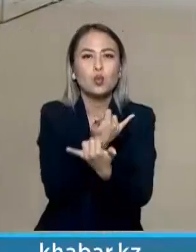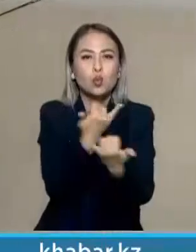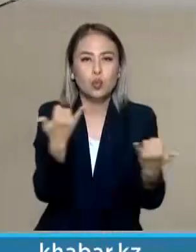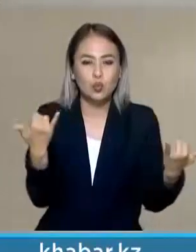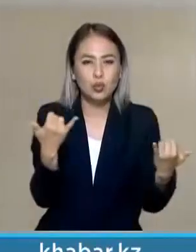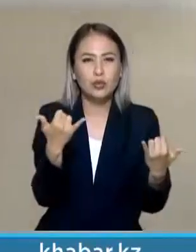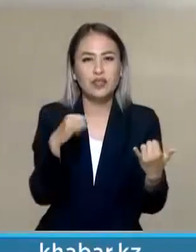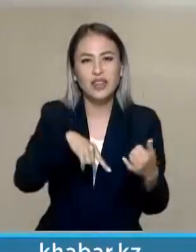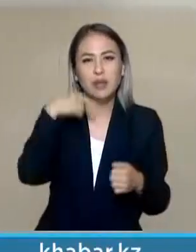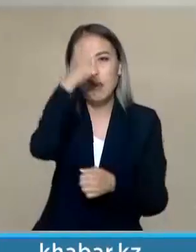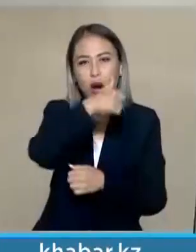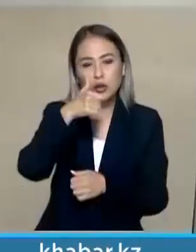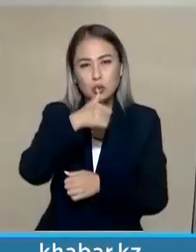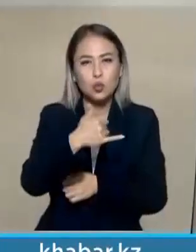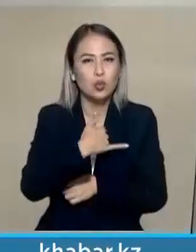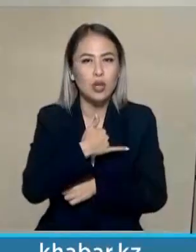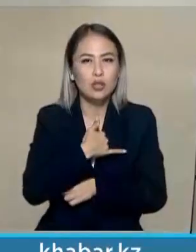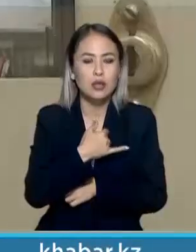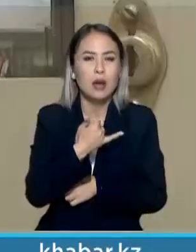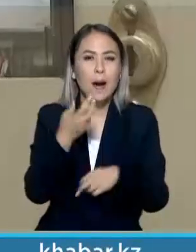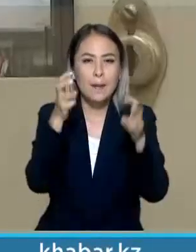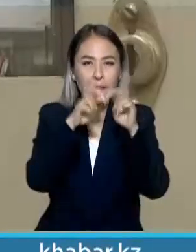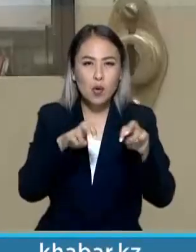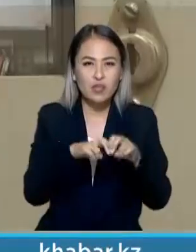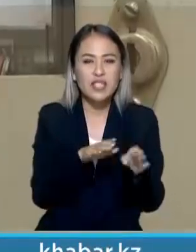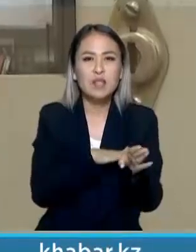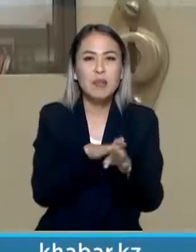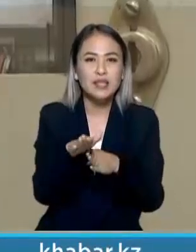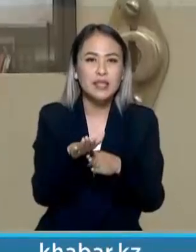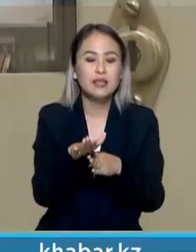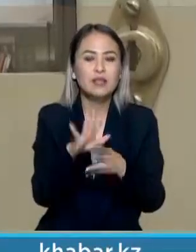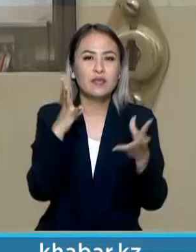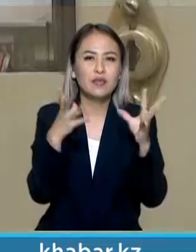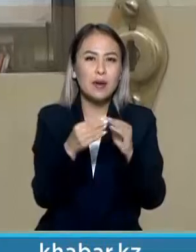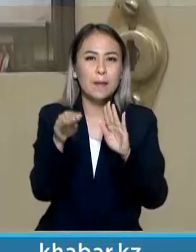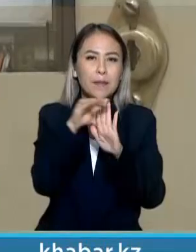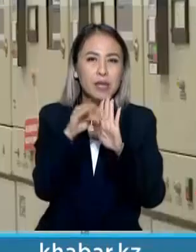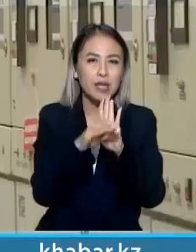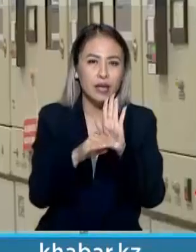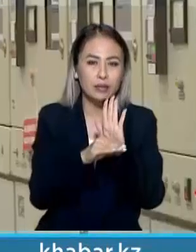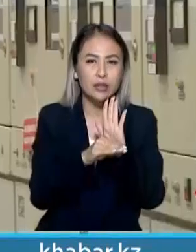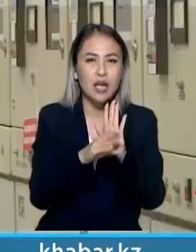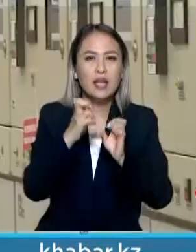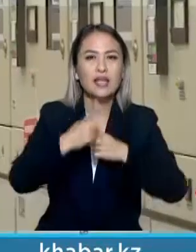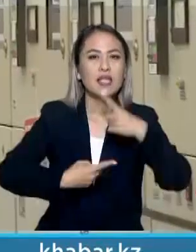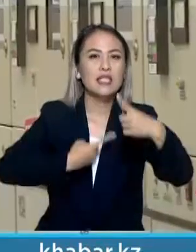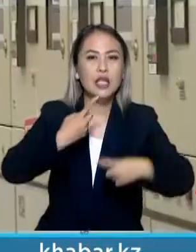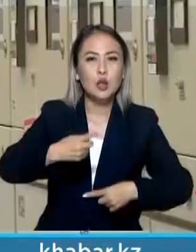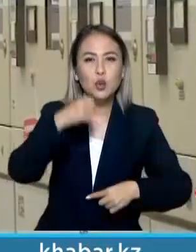предприятий. В этом году у нас идет мониторинг исполнения инвестиционной программы, также и тарифной сметы. На следующий